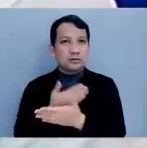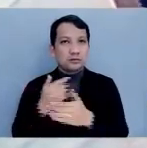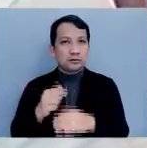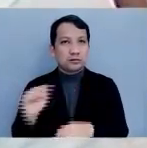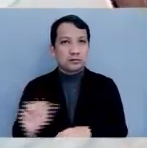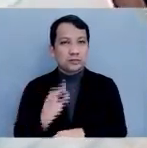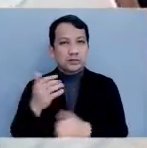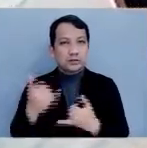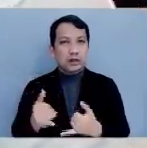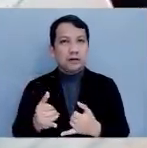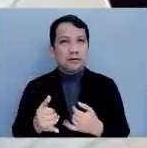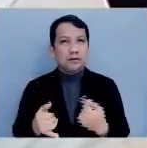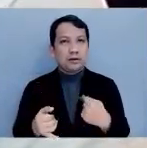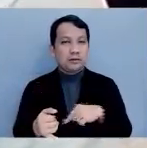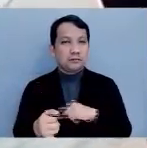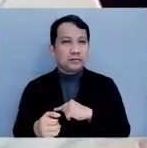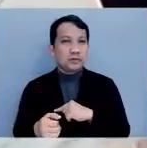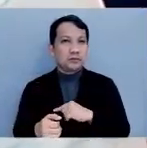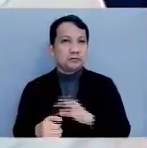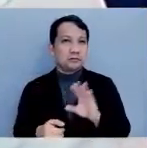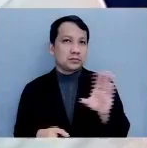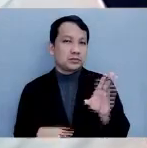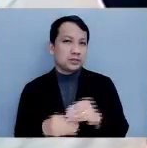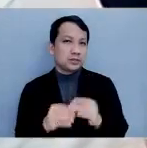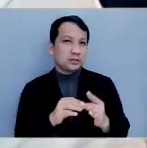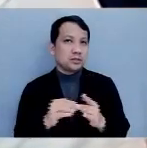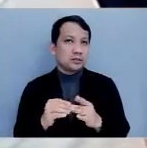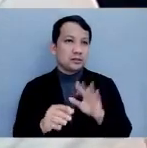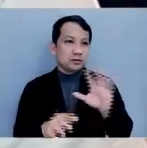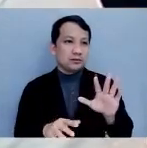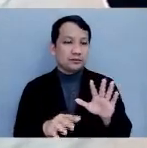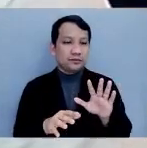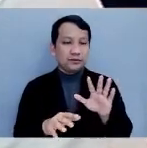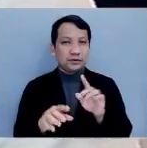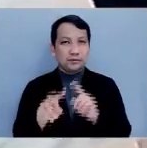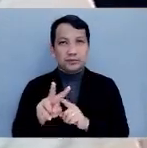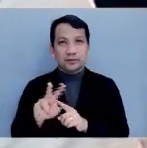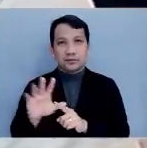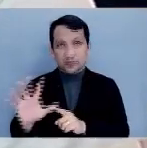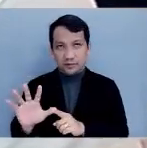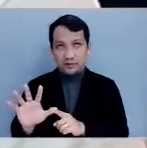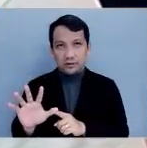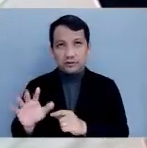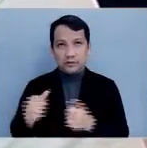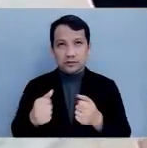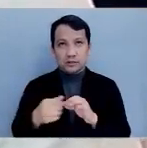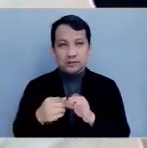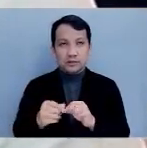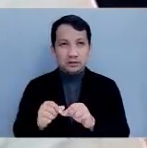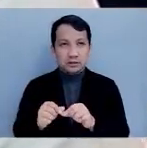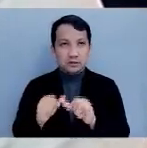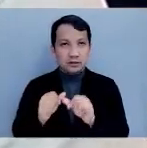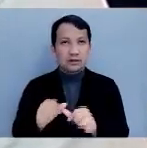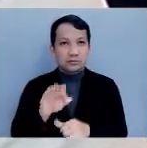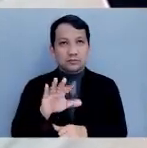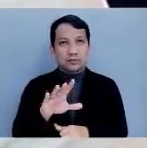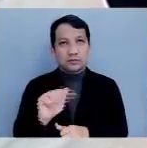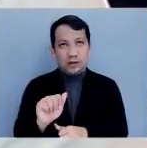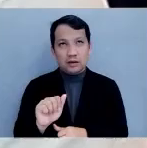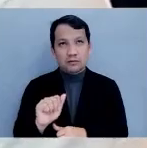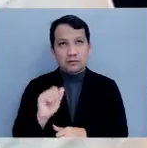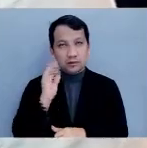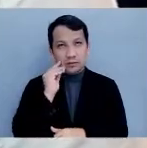Asian Games. Pero yung iba naman po, like, especially sa 5v5, nakakalaban po ng mga atas yun usually sa FIBA. So,